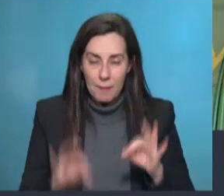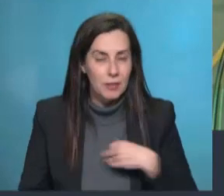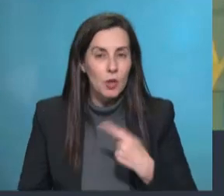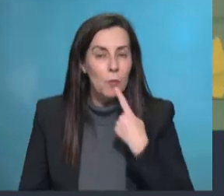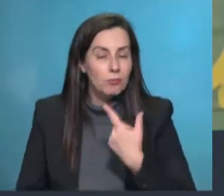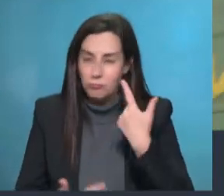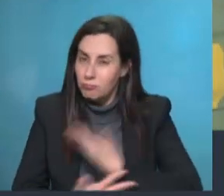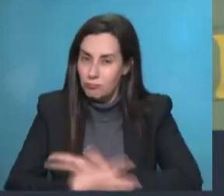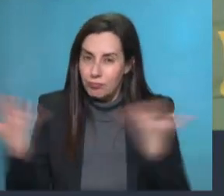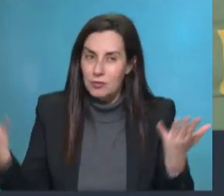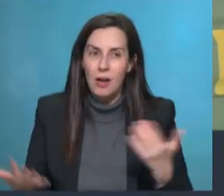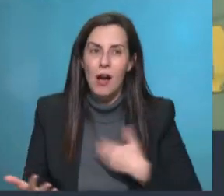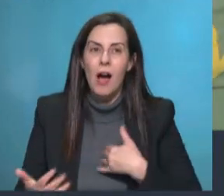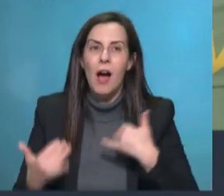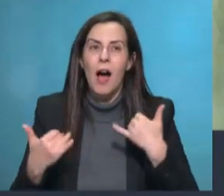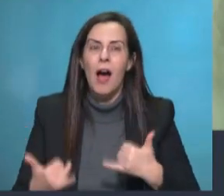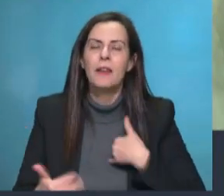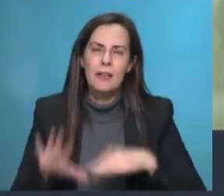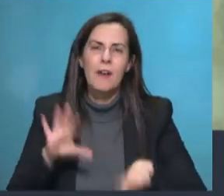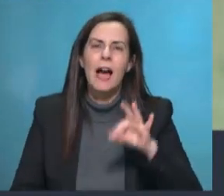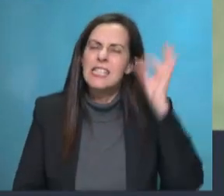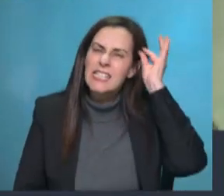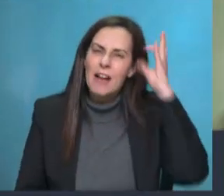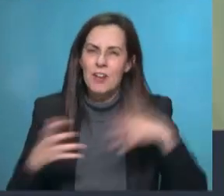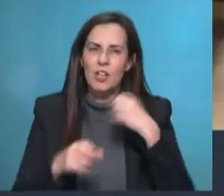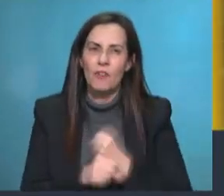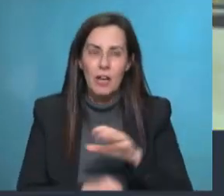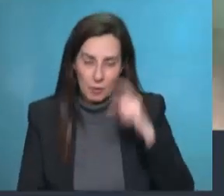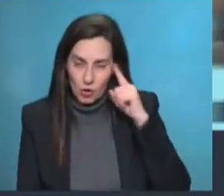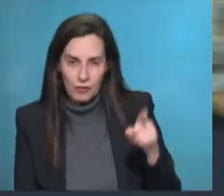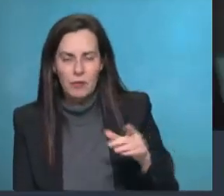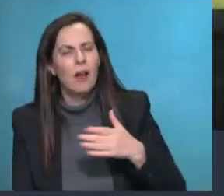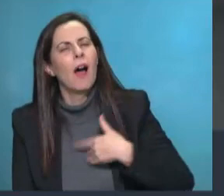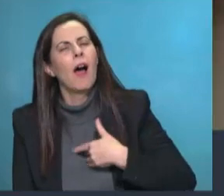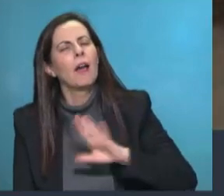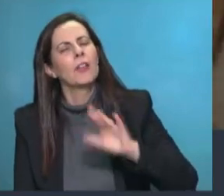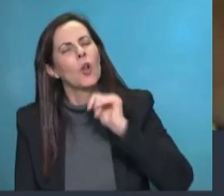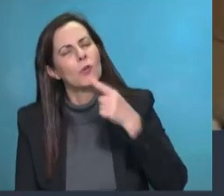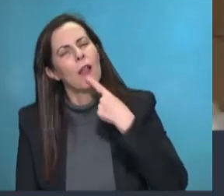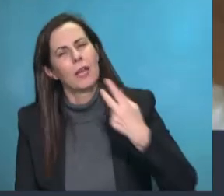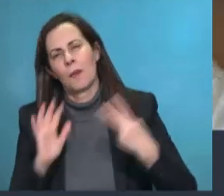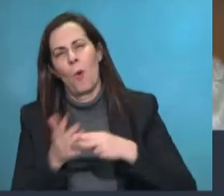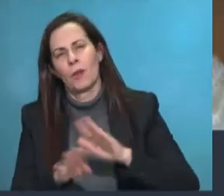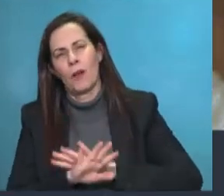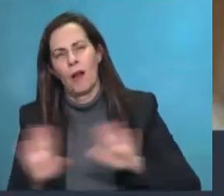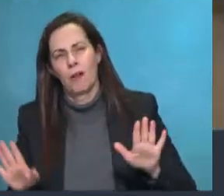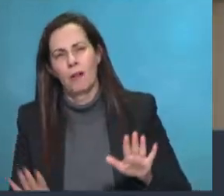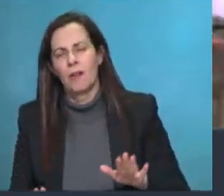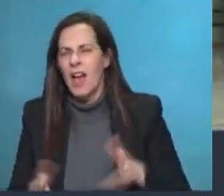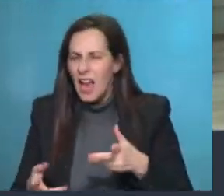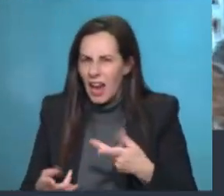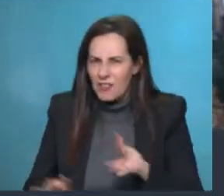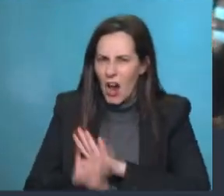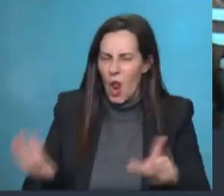כב לעם ועדה אני כנראה אבחר בסתו שפר גם קרן חושבת ככה אני לא מדבר לא רוצה לדבר פוליטיקה איך אפשר לא לדבר